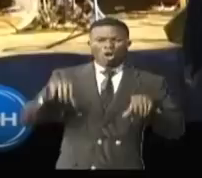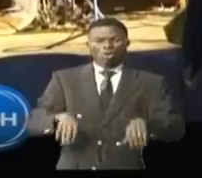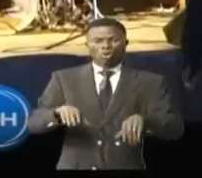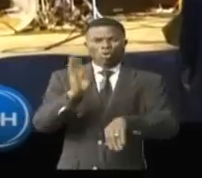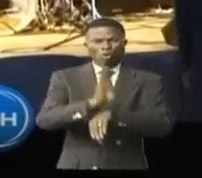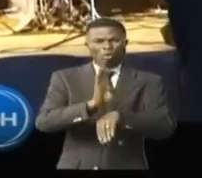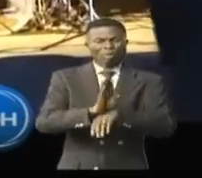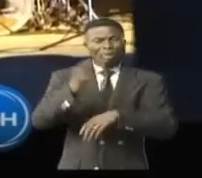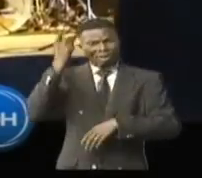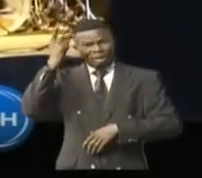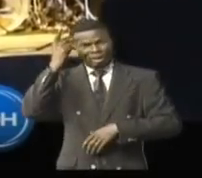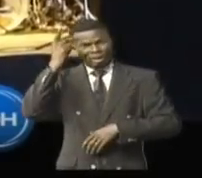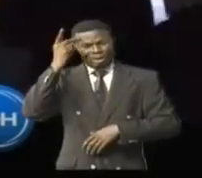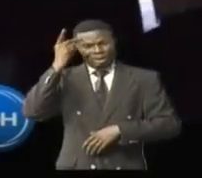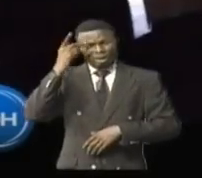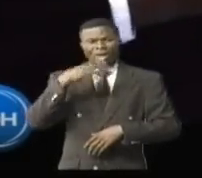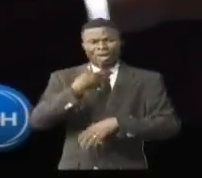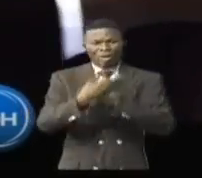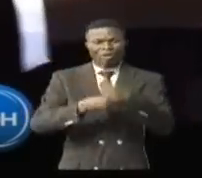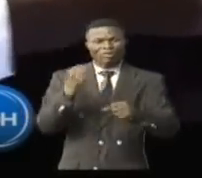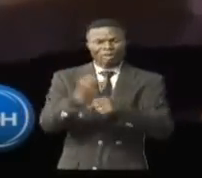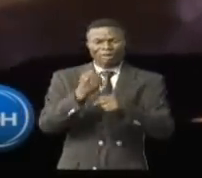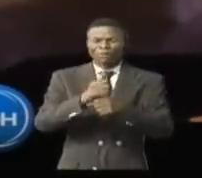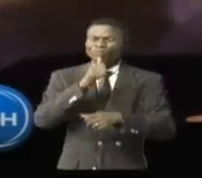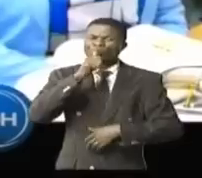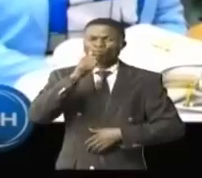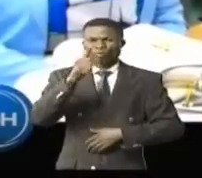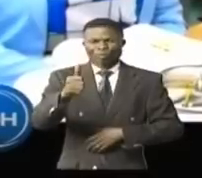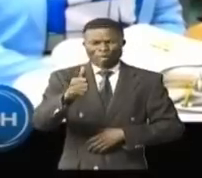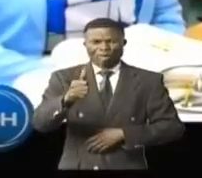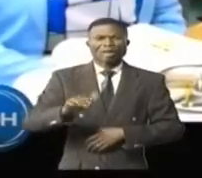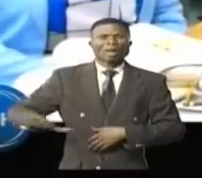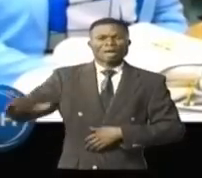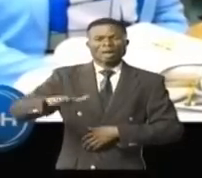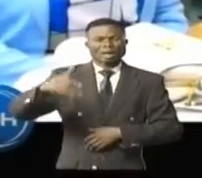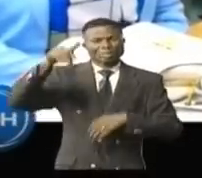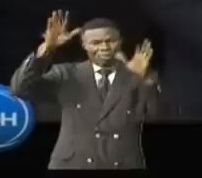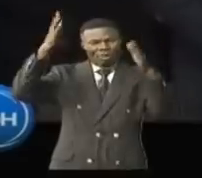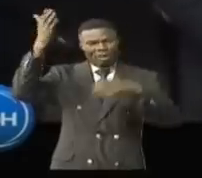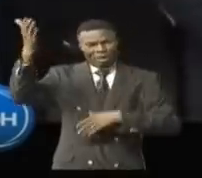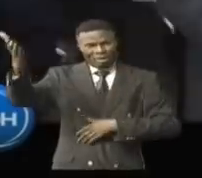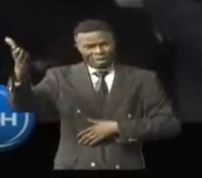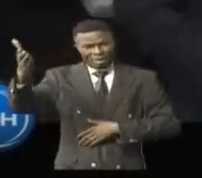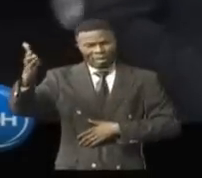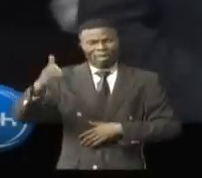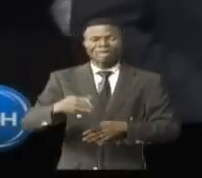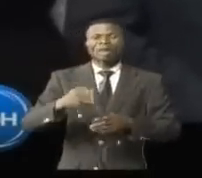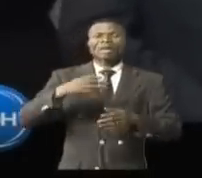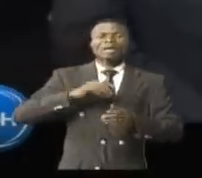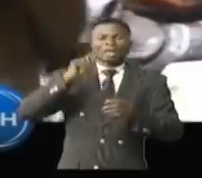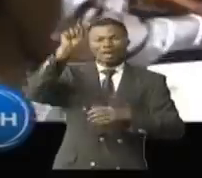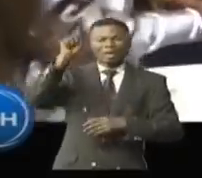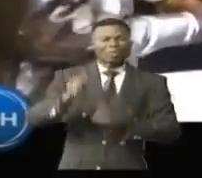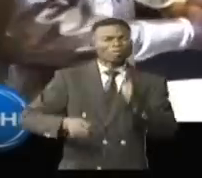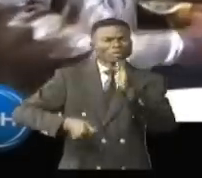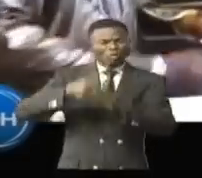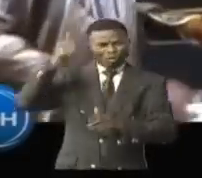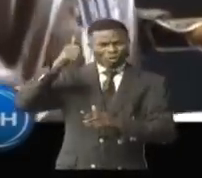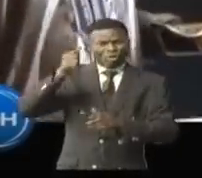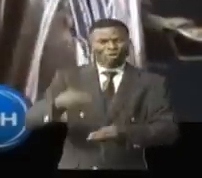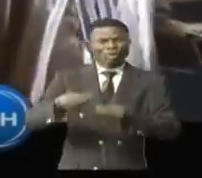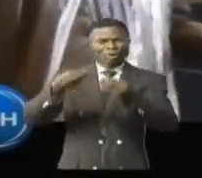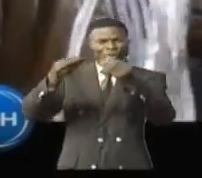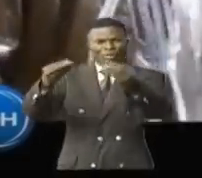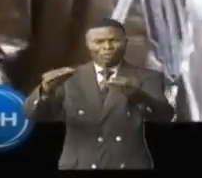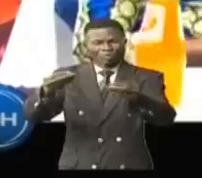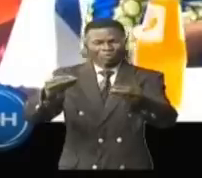Congo Kinshasa ayant réalisé des œuvres louables dans leur pays ou à l'étranger. Cette distinction honorifique est aussi remise